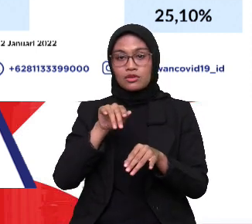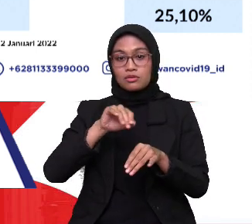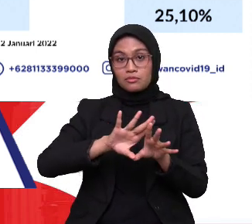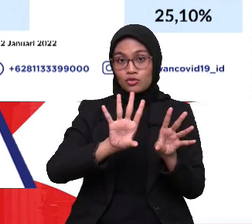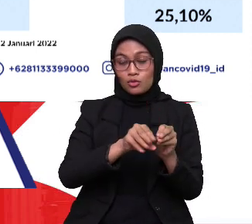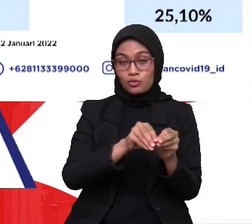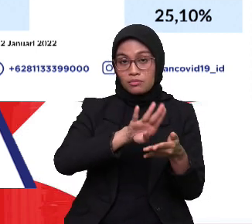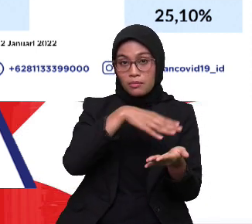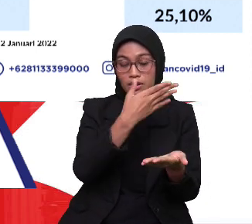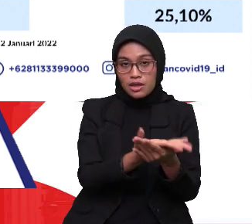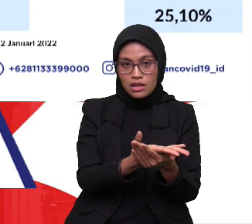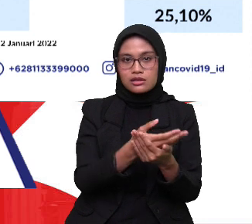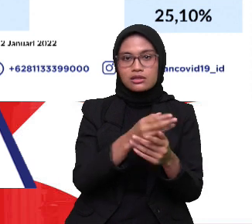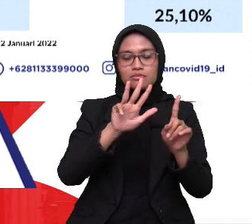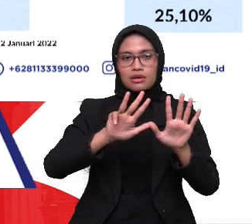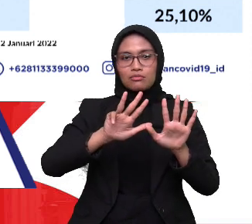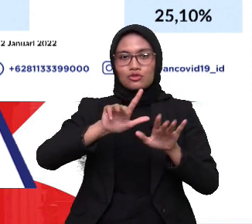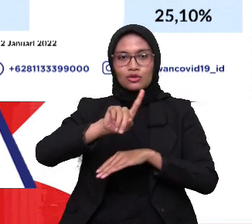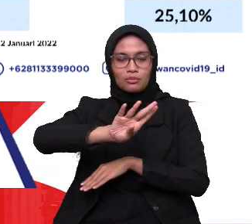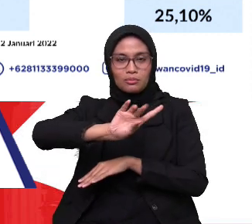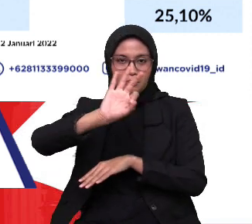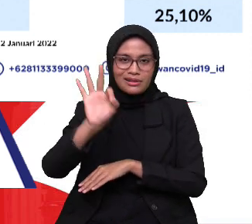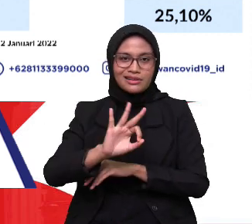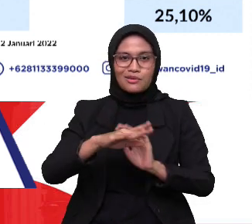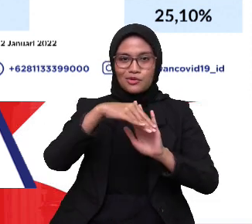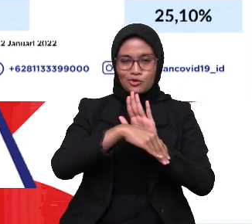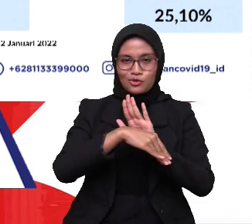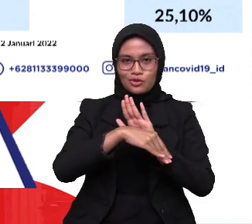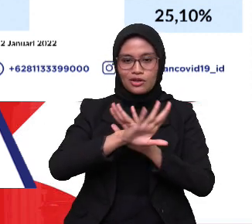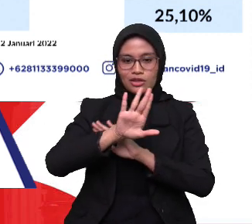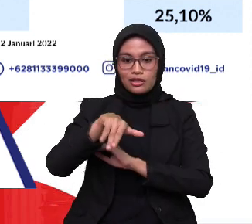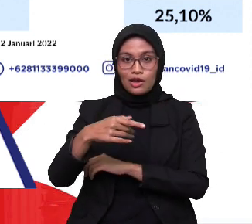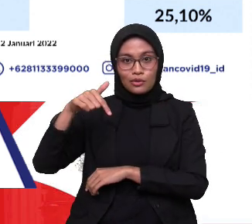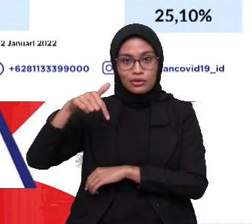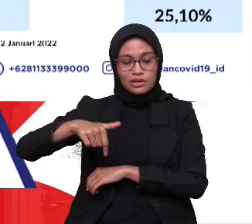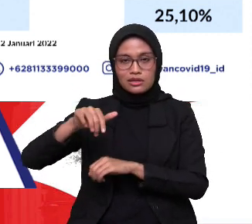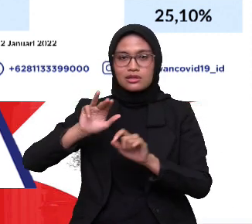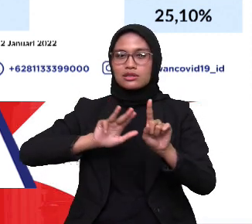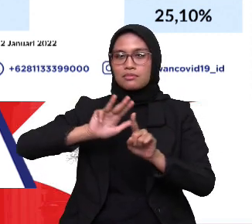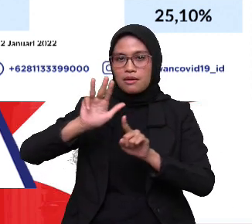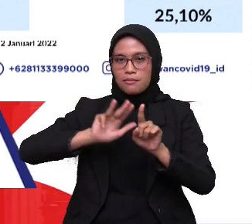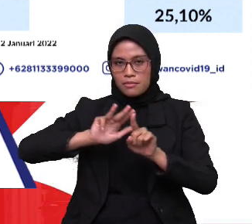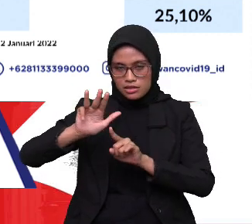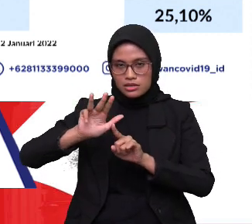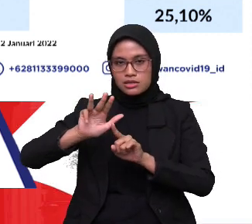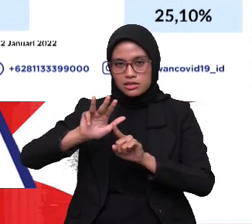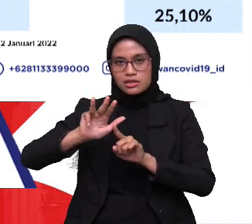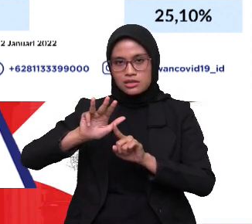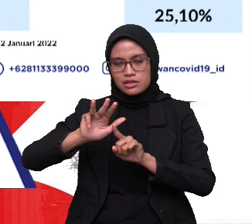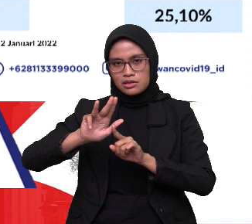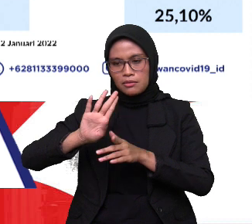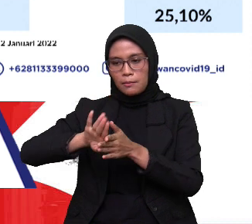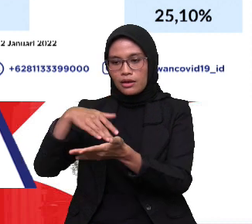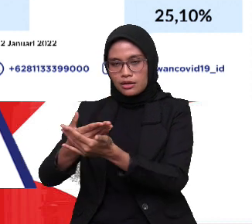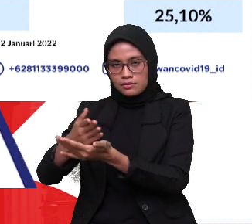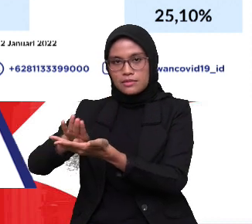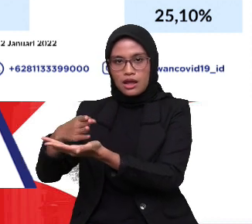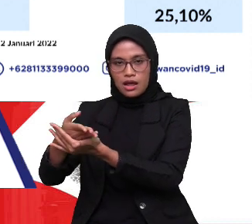91 persen dibandingkan tahun lalu dimana tahun ini sebesar 19 kematian harian